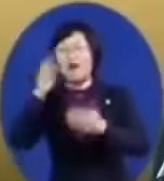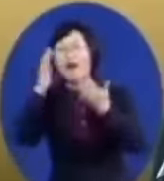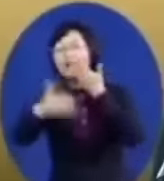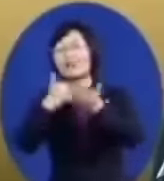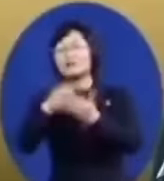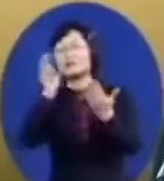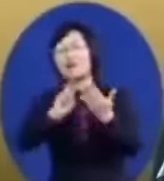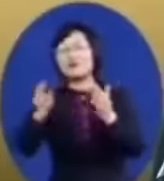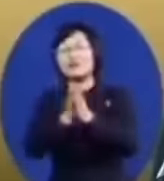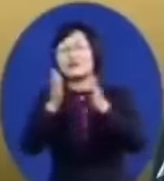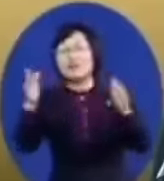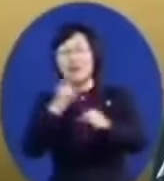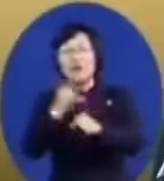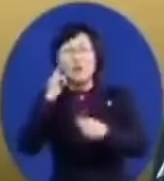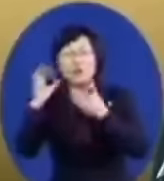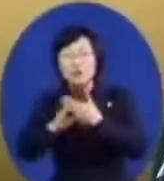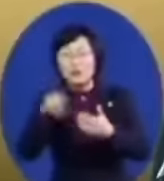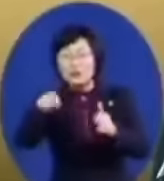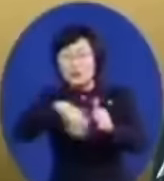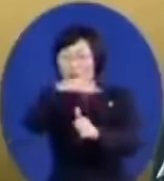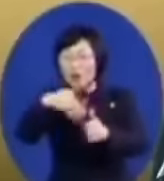하나님이 기적이 일어나야